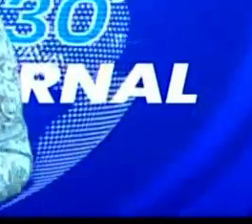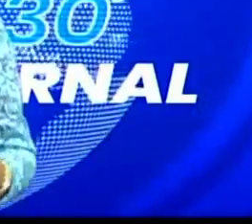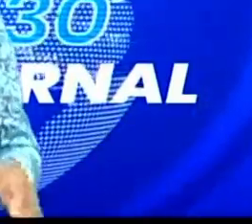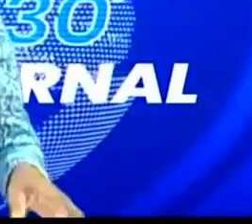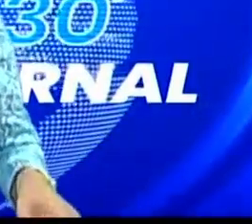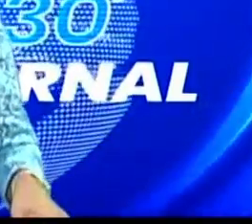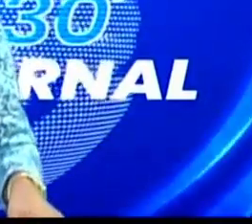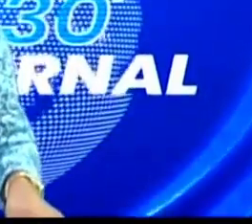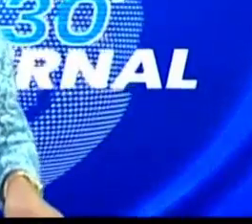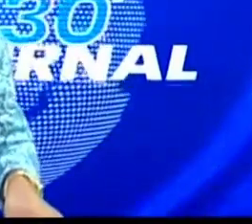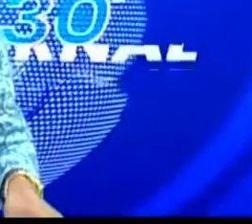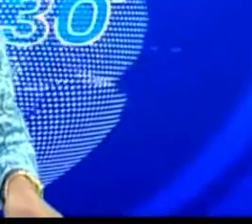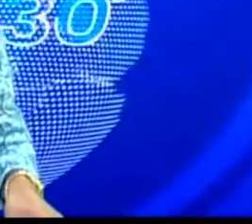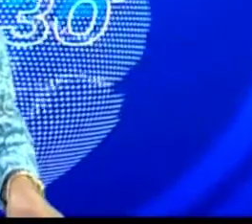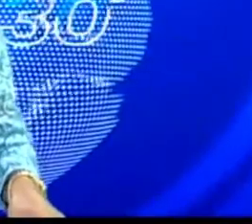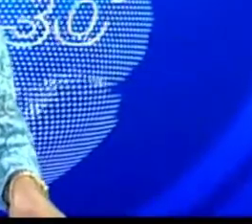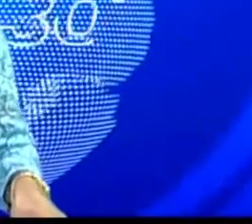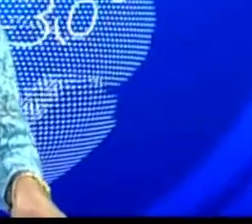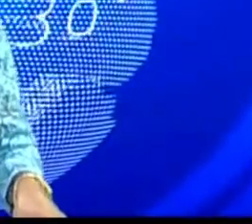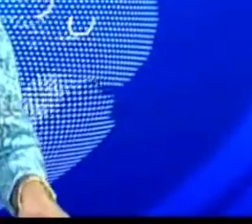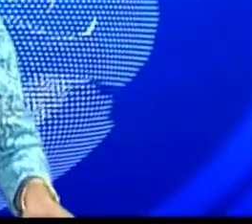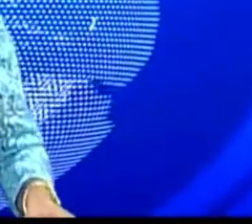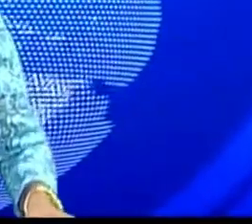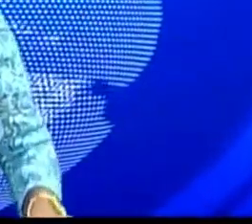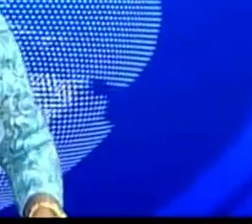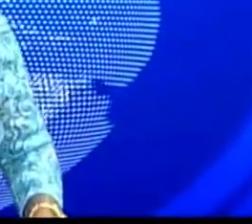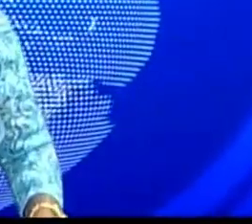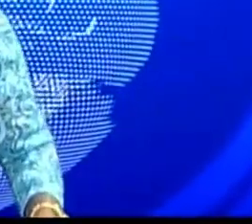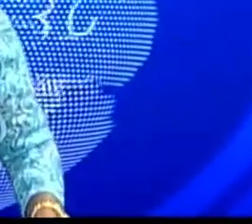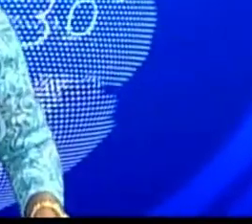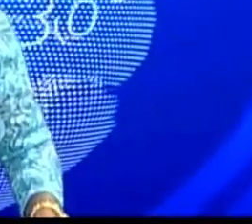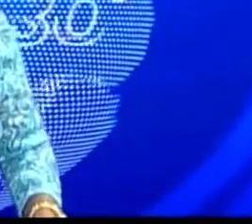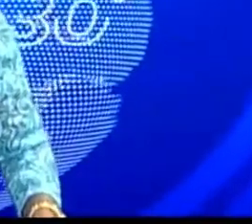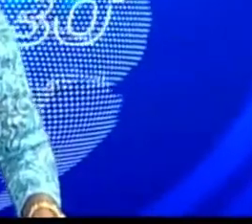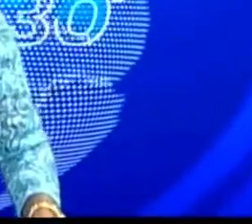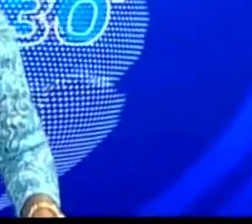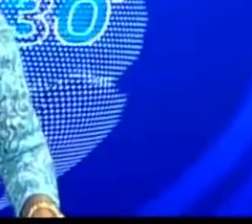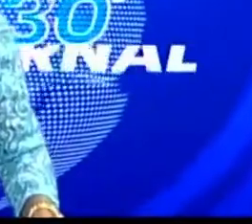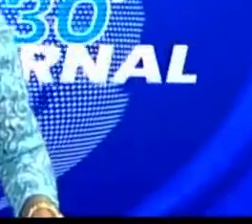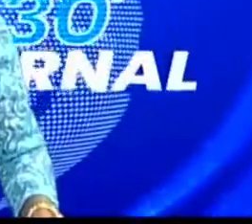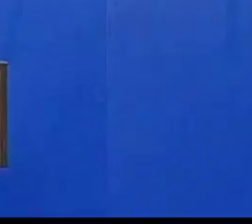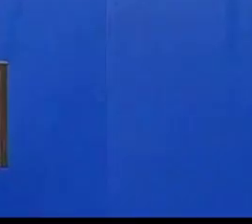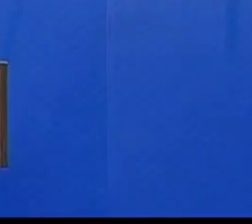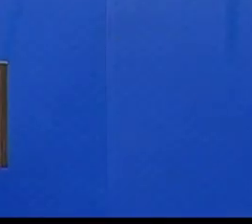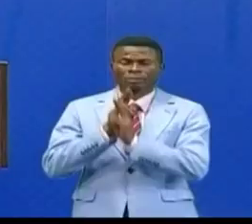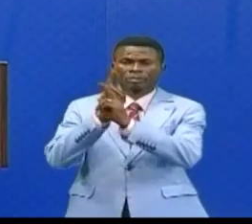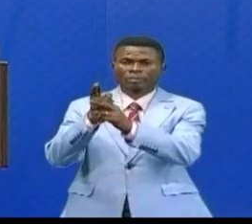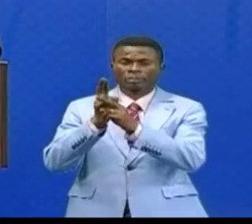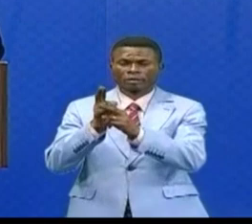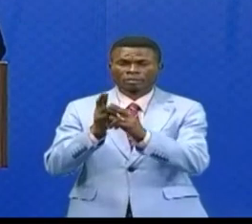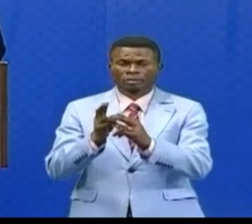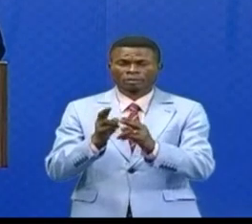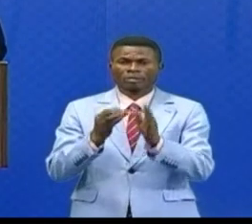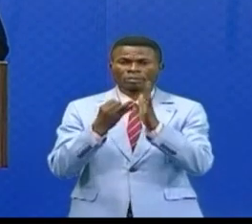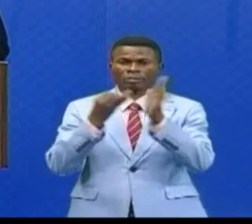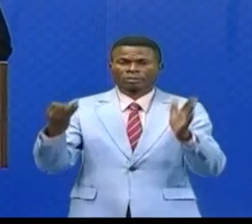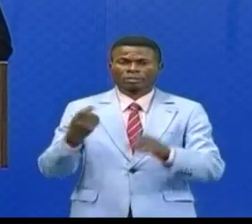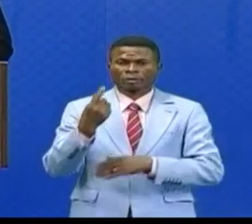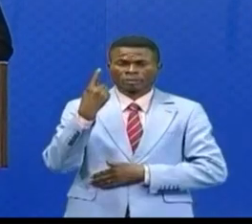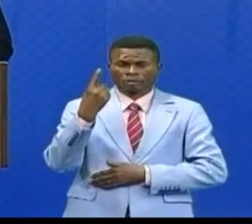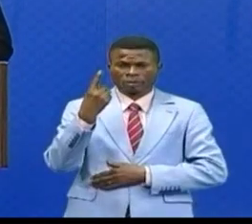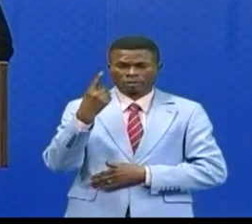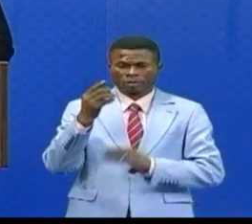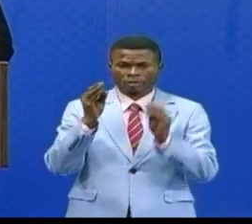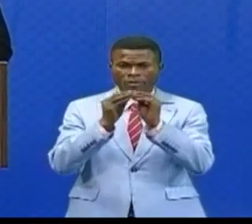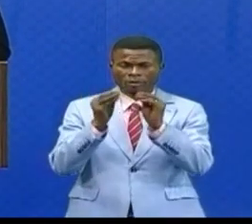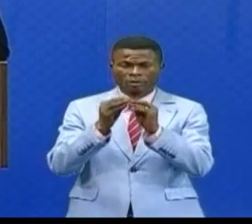traités avec le ministre de la Communication, Patrick Muyaya Katembwe, porte-parole du gouvernement. De la 71e réunion du